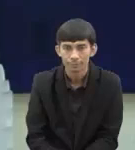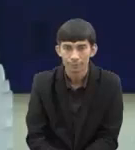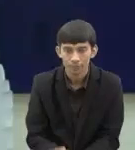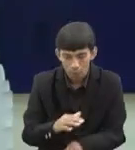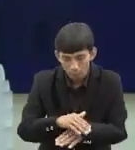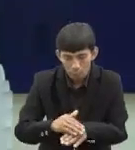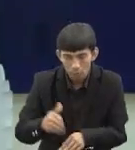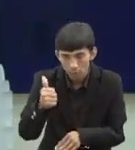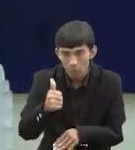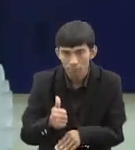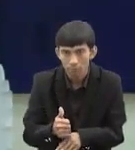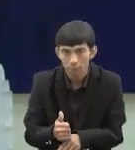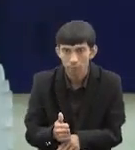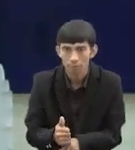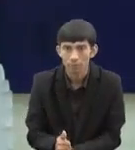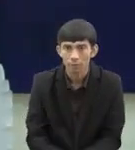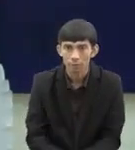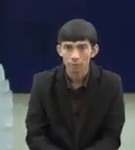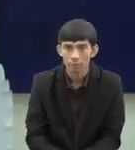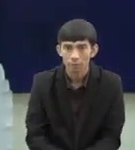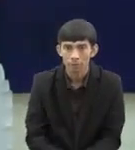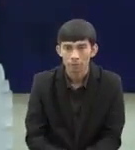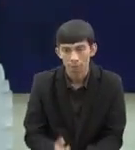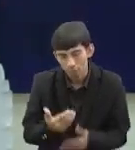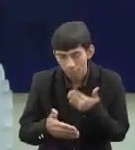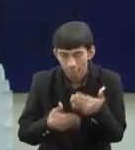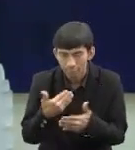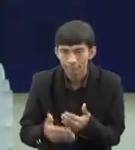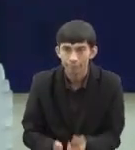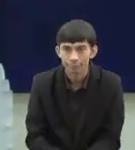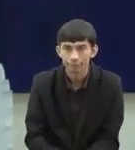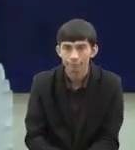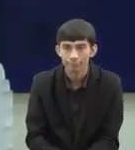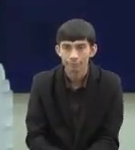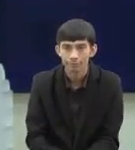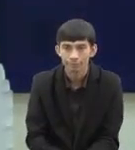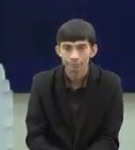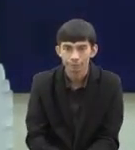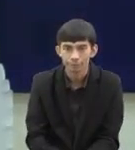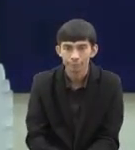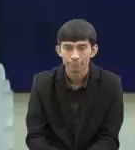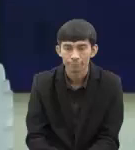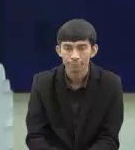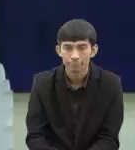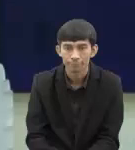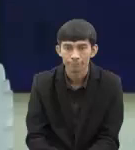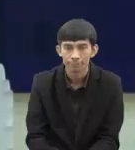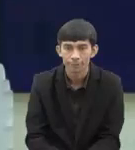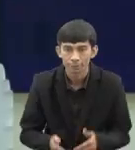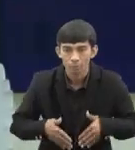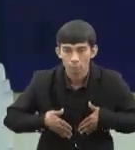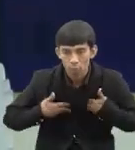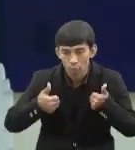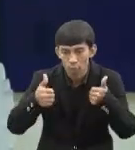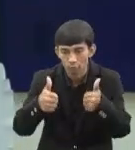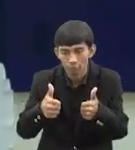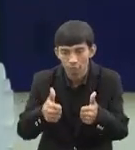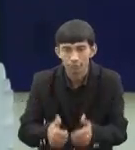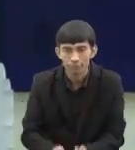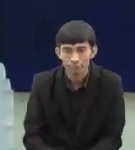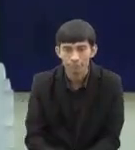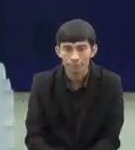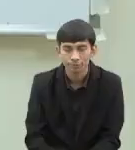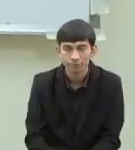là phép xe mực sáng cứ phép sọc sạ bái mẹ này con phép sọc sạ bái tự chạy tự chung chà miên sạp hệ bằng con chà